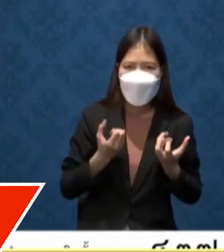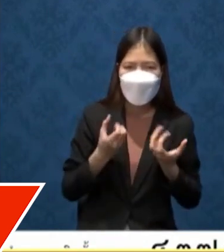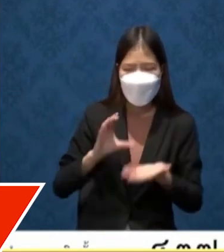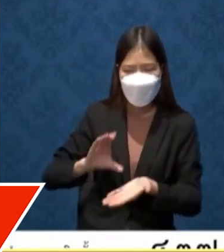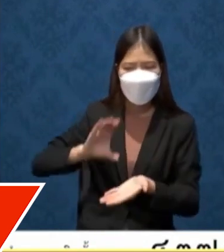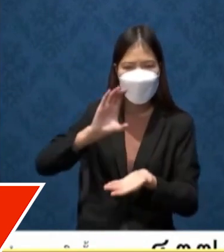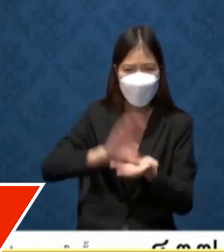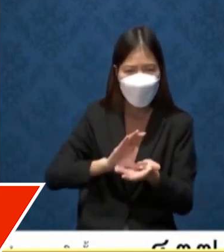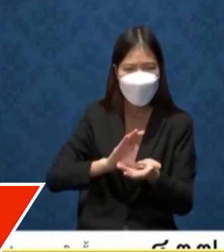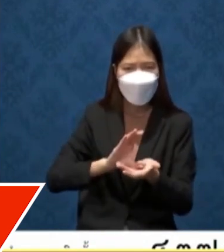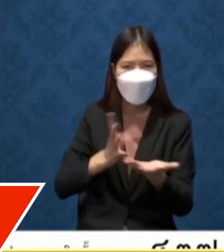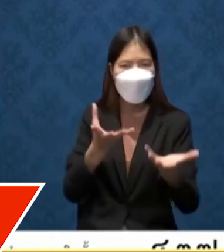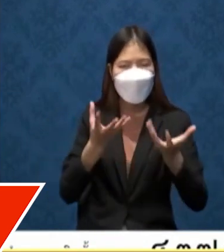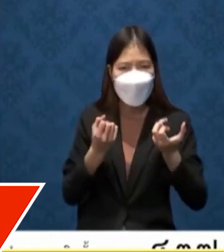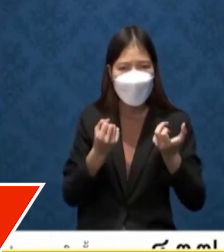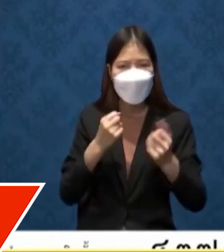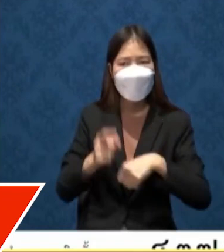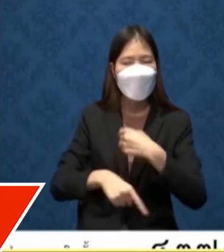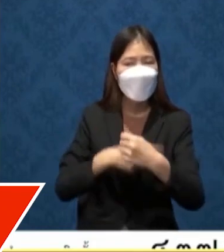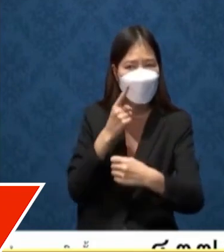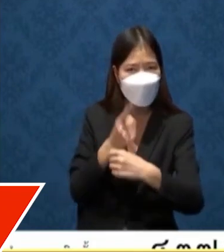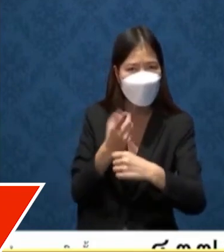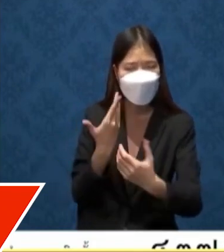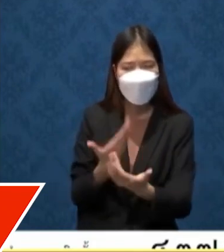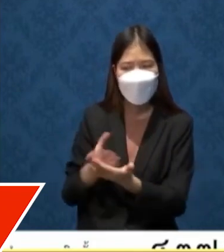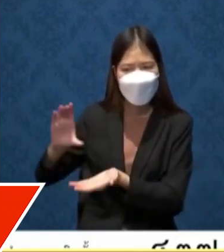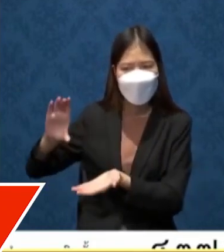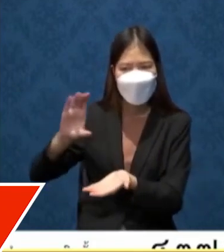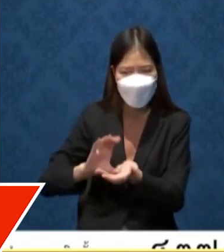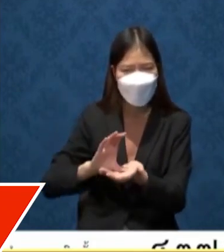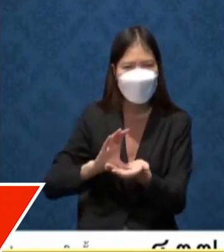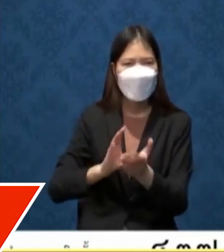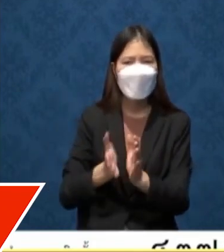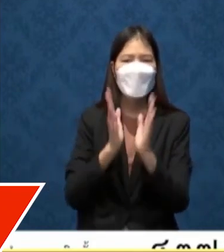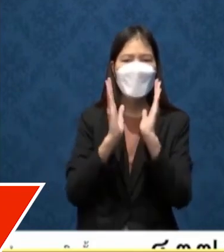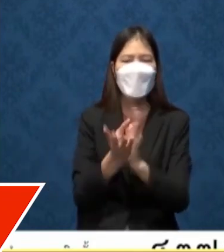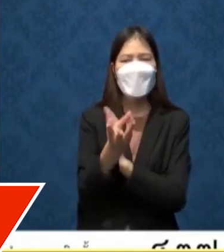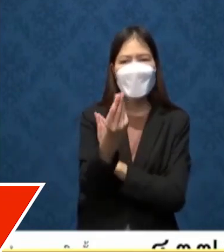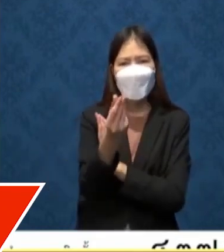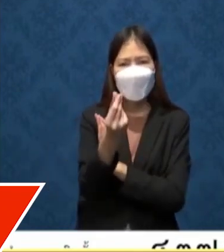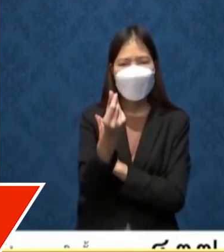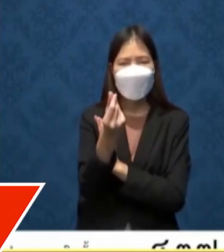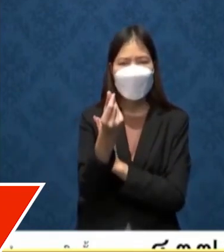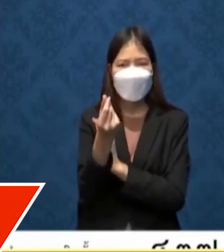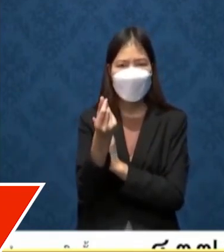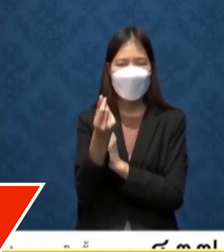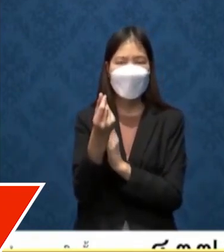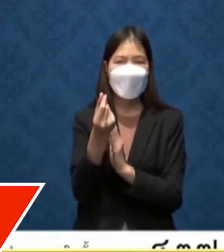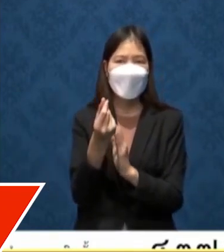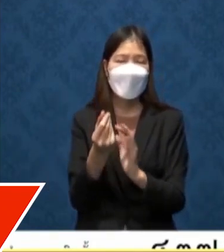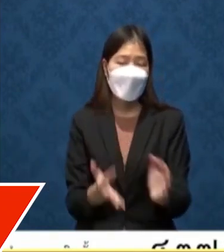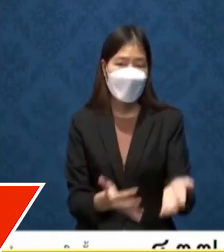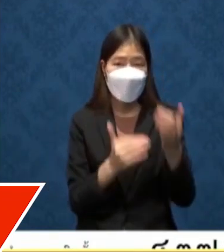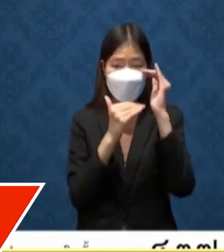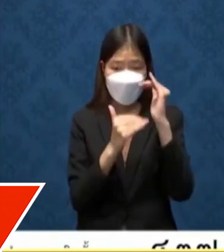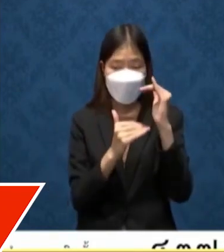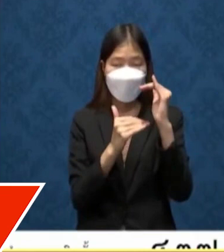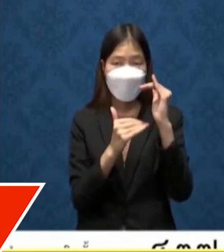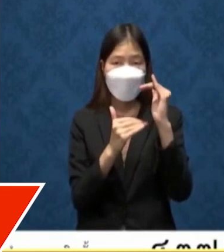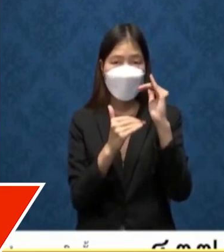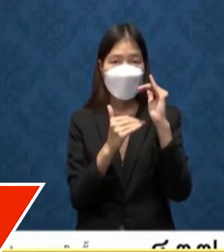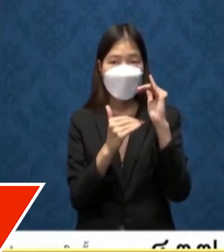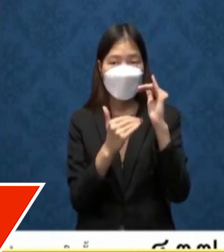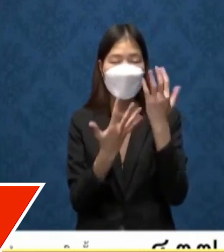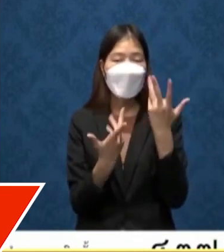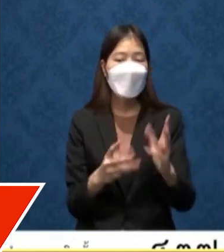ไรบ้างและในปีหนึ่งจะมีทุนการศึกษาทั้งหมดกี่ทุนรวมถึงสามารถกำหนดได้ด้วยว่าจะให้ทุนการศึกษาแ